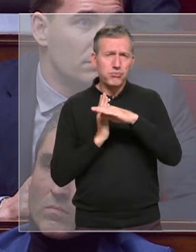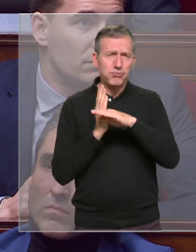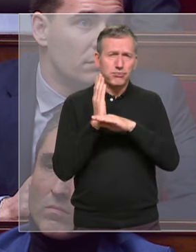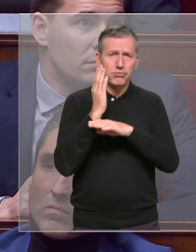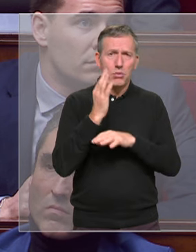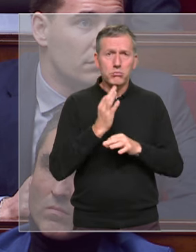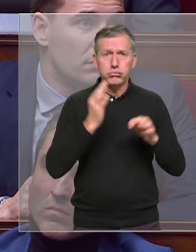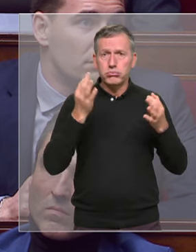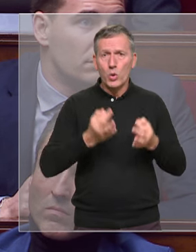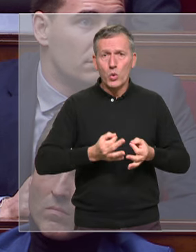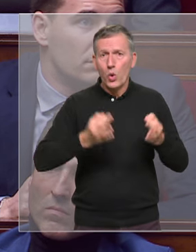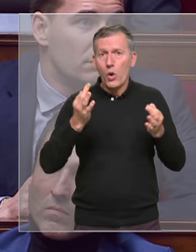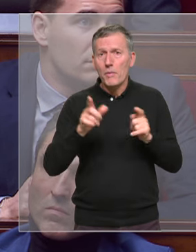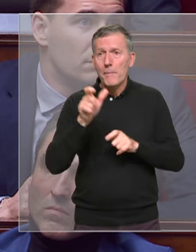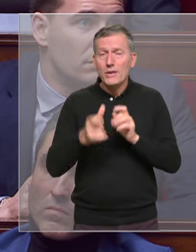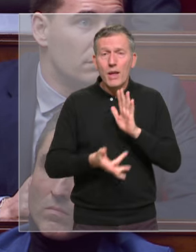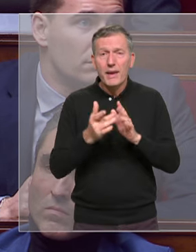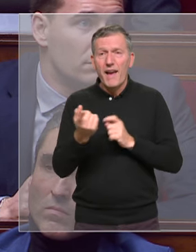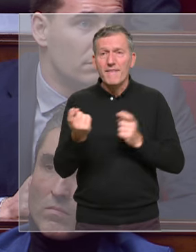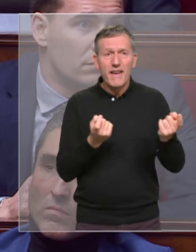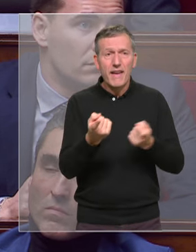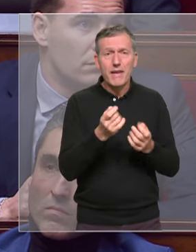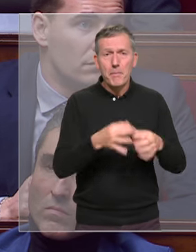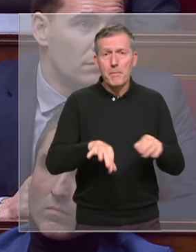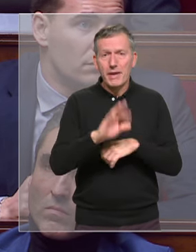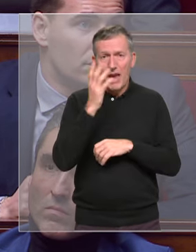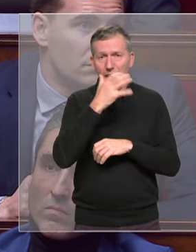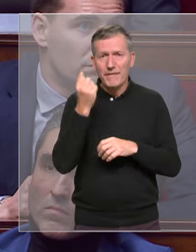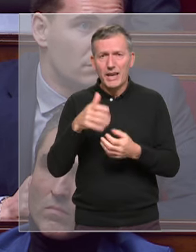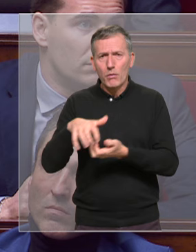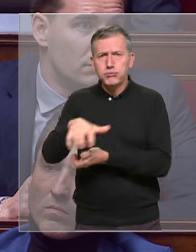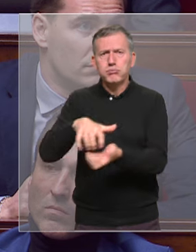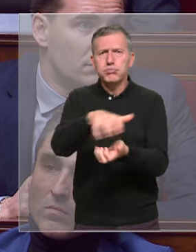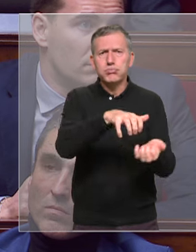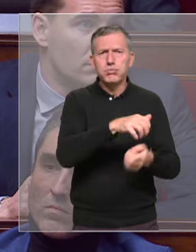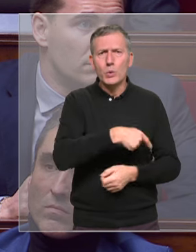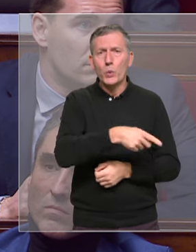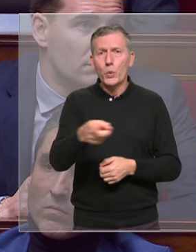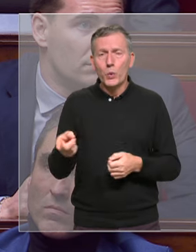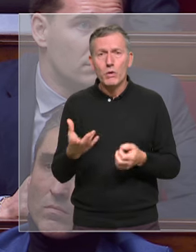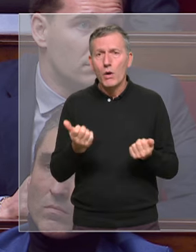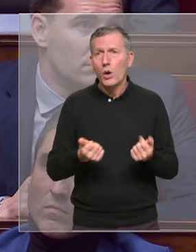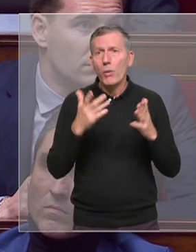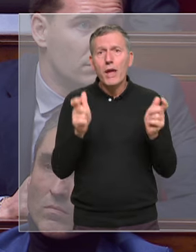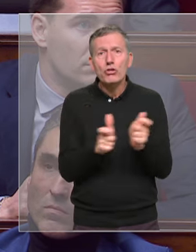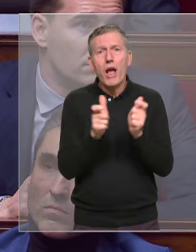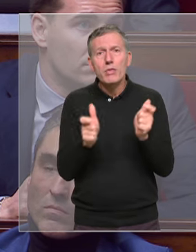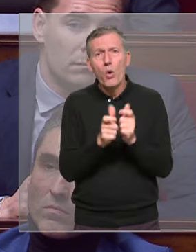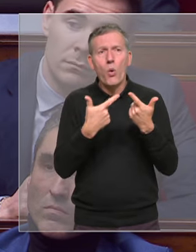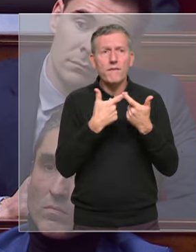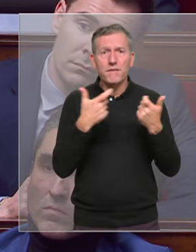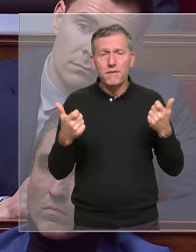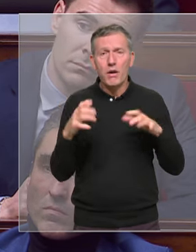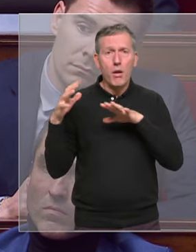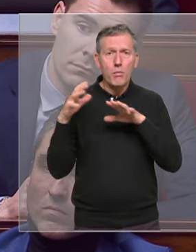des Danaïdes pour des migrants venus de pays subafricains qui s'embrasent les uns après les autres ? Combien de châteaux prestigieux à différents titres